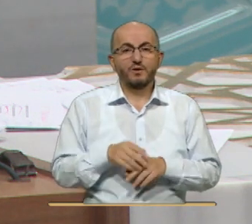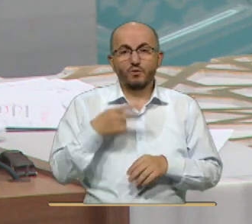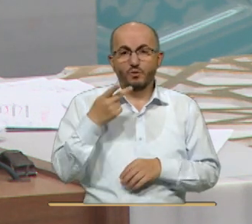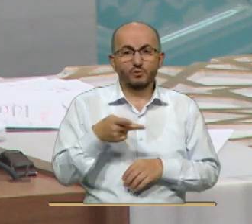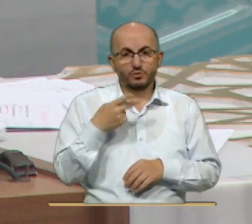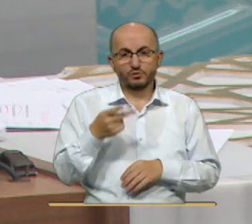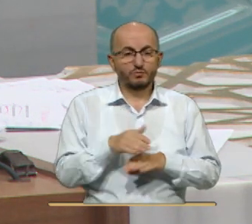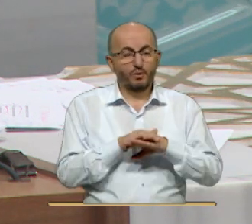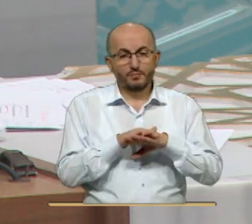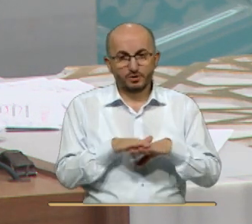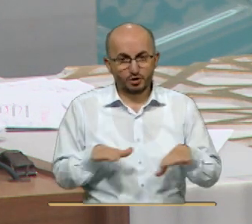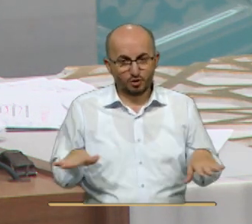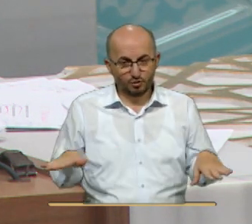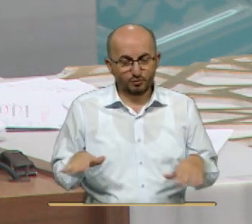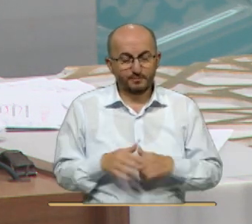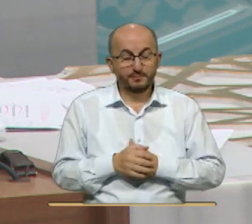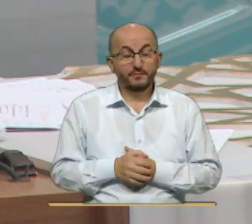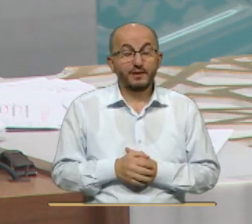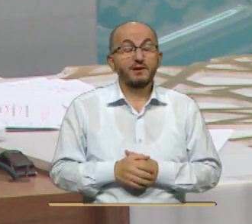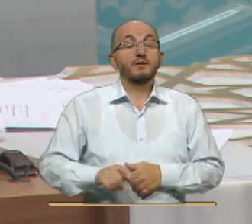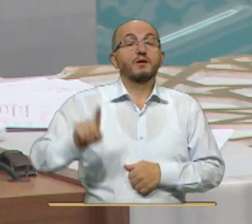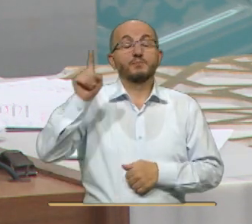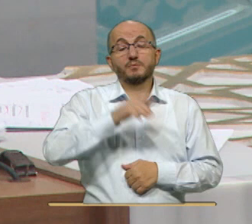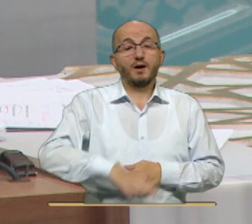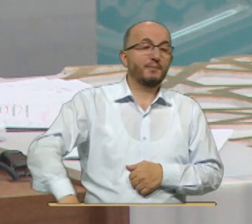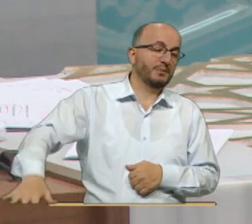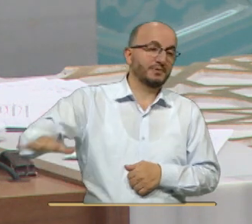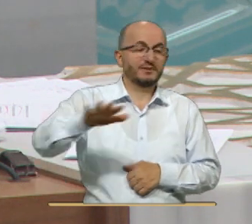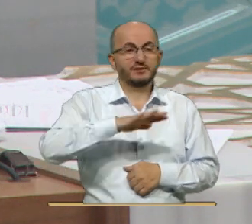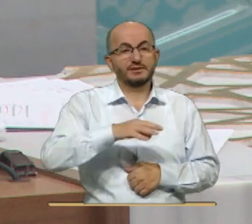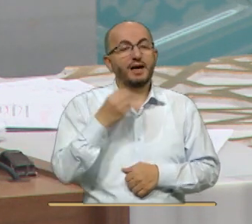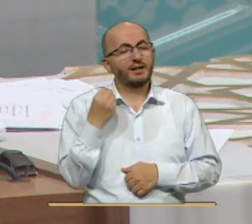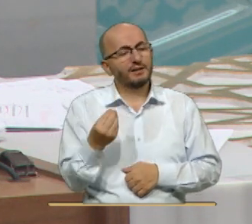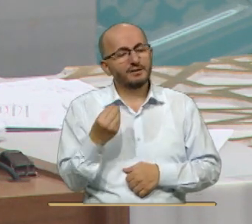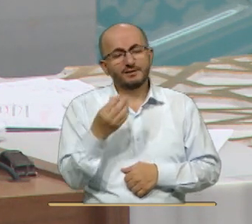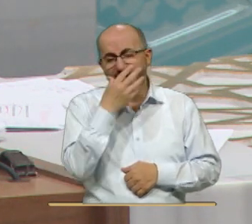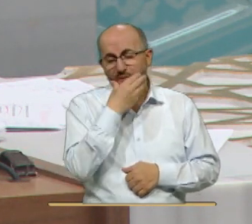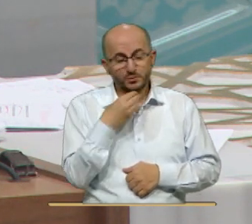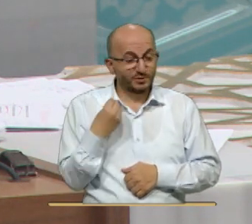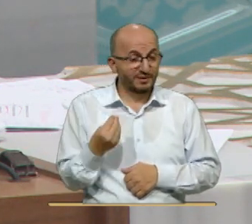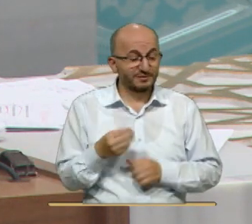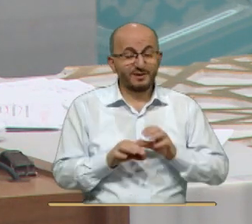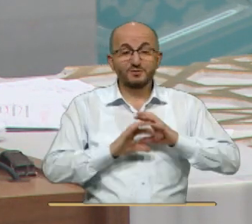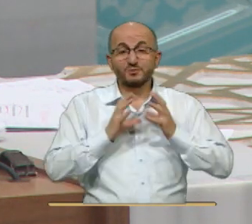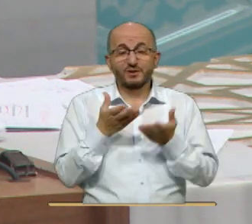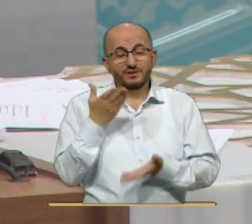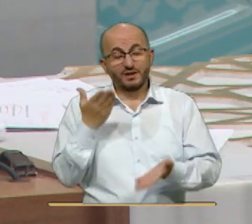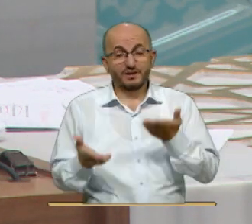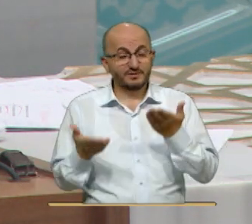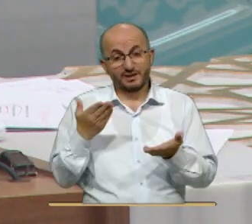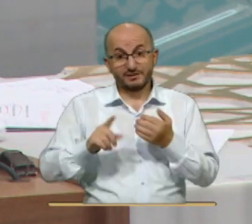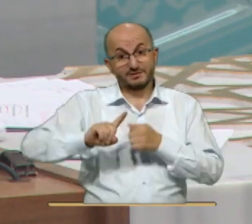konuşmamı, vaazımı bitiriyorum. Rabbim hepimize iyilikler, güzellikler dünyada ve